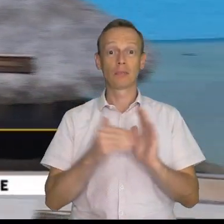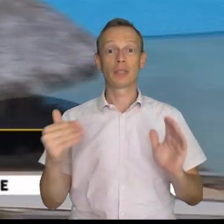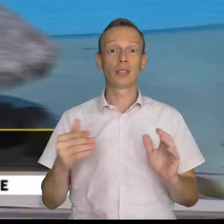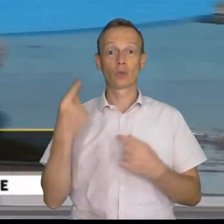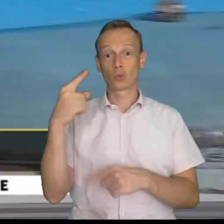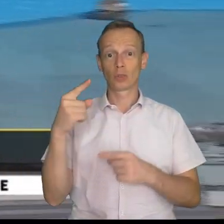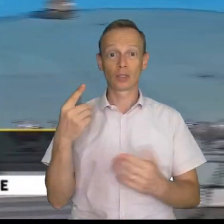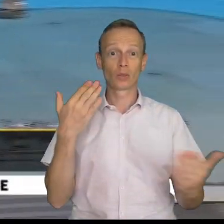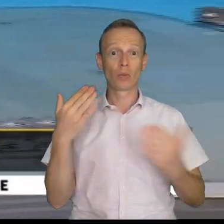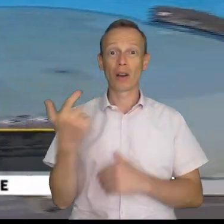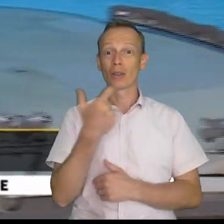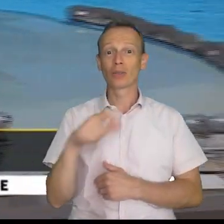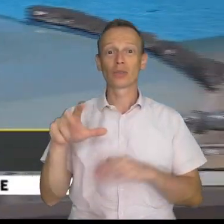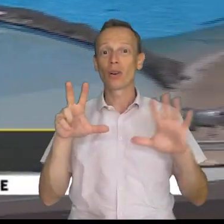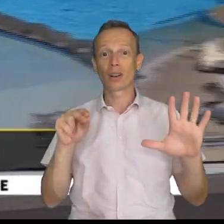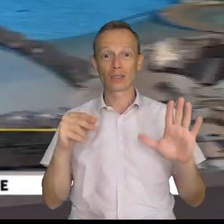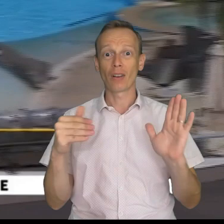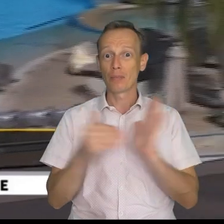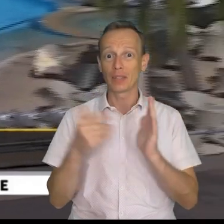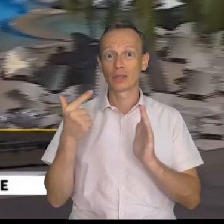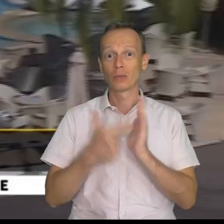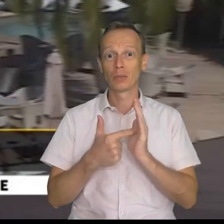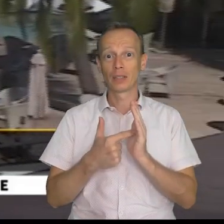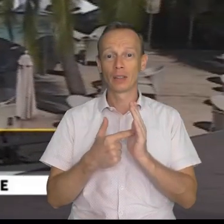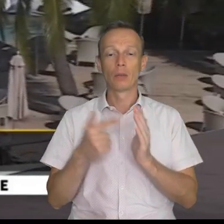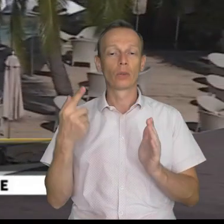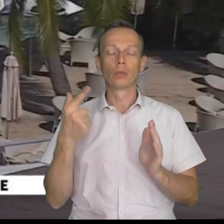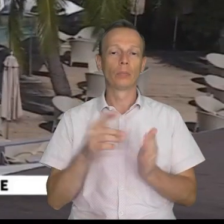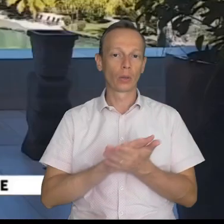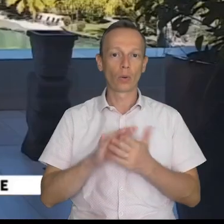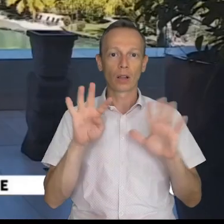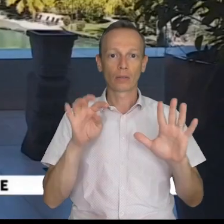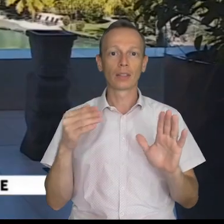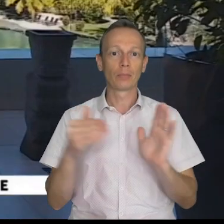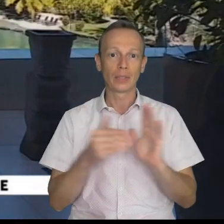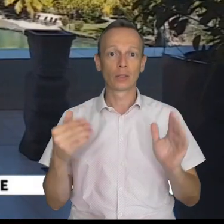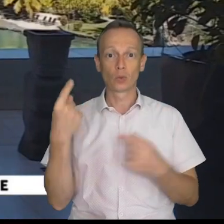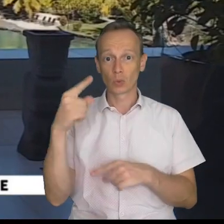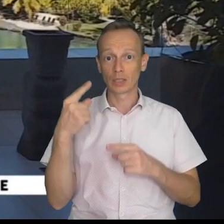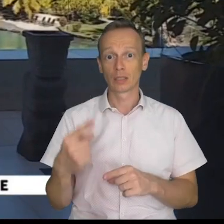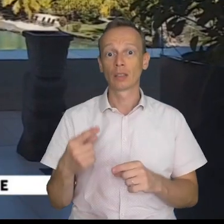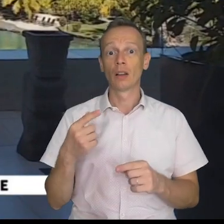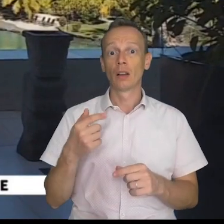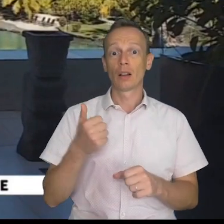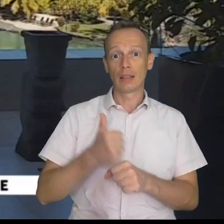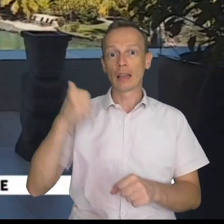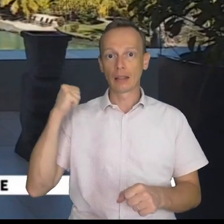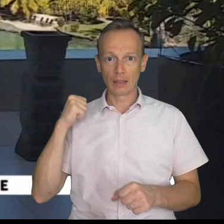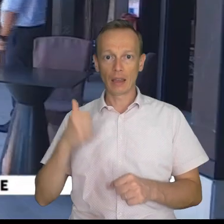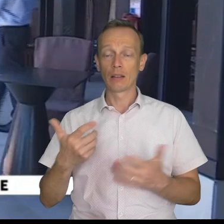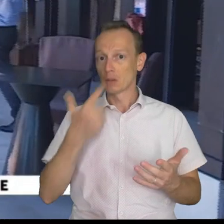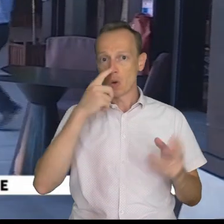280 000 touristes en 2019, 90 000 touristes en 2019, croisiristes compris. La chute a été